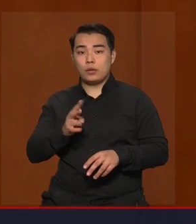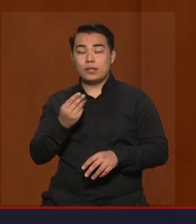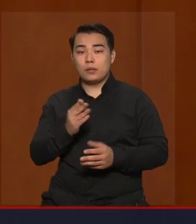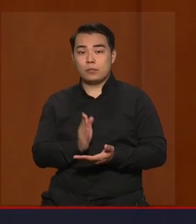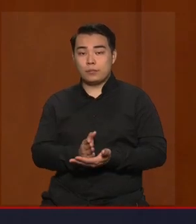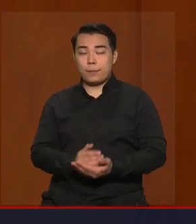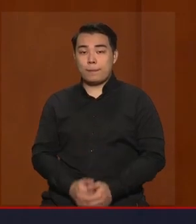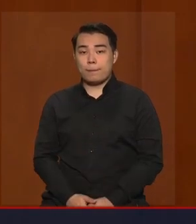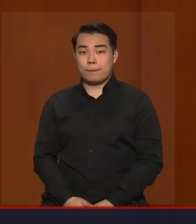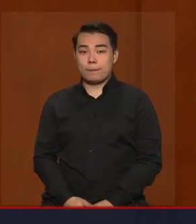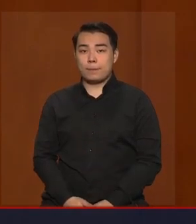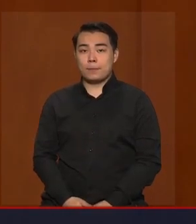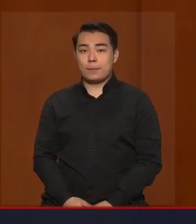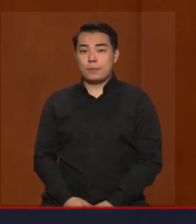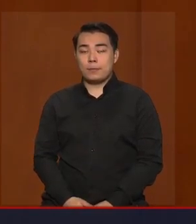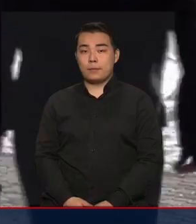тенге.